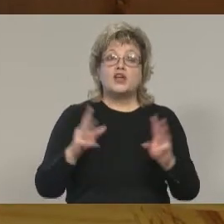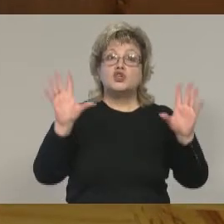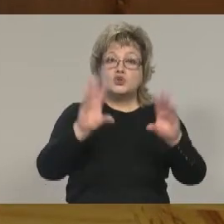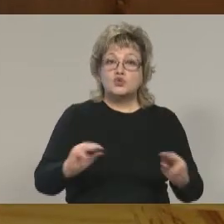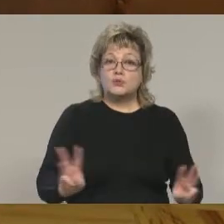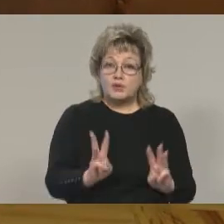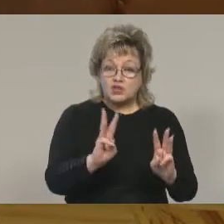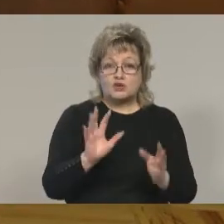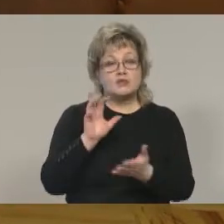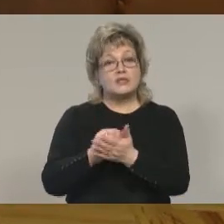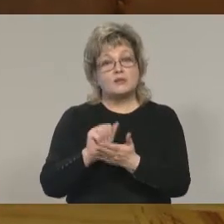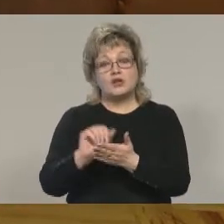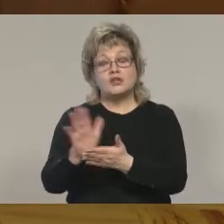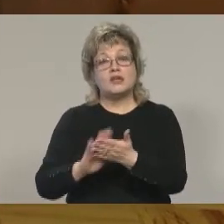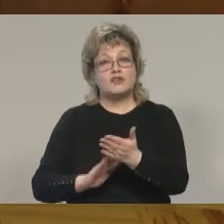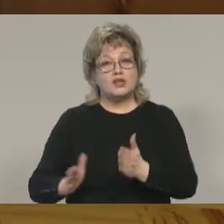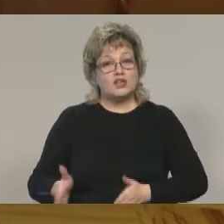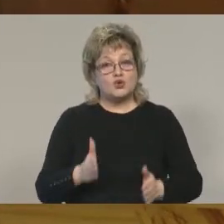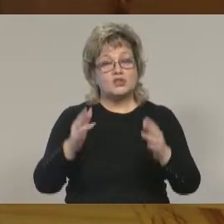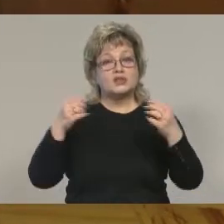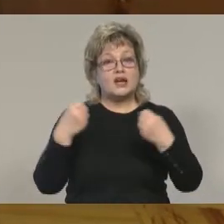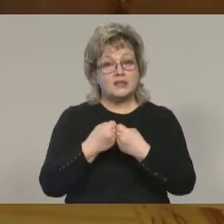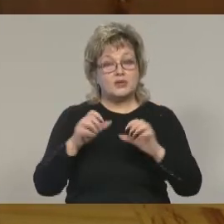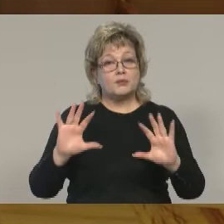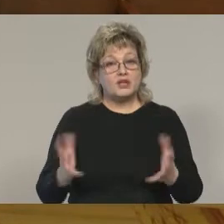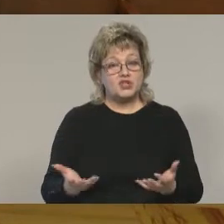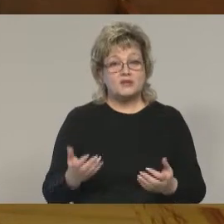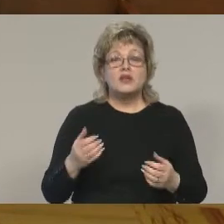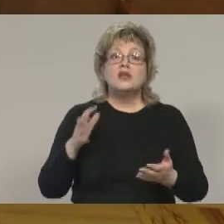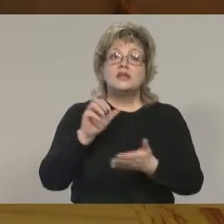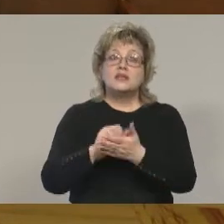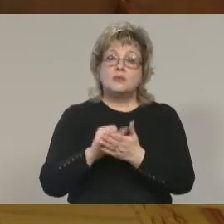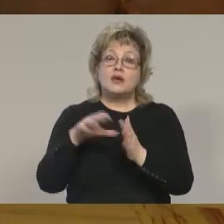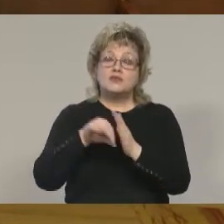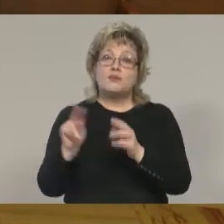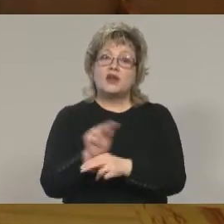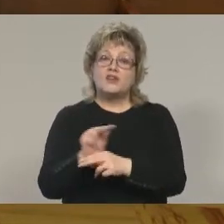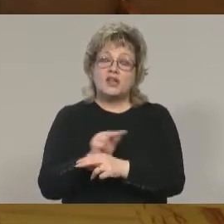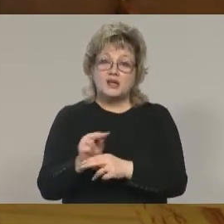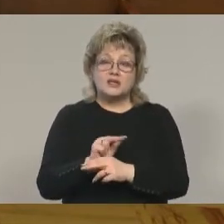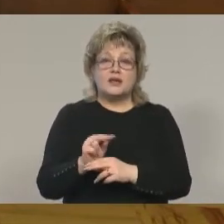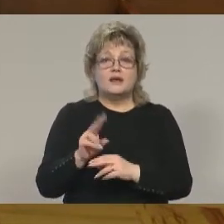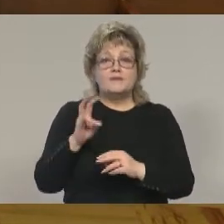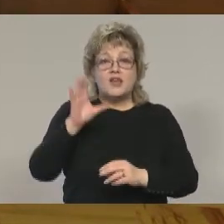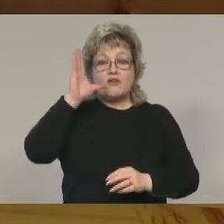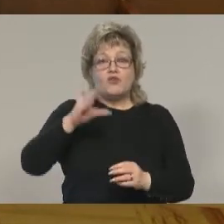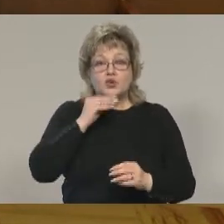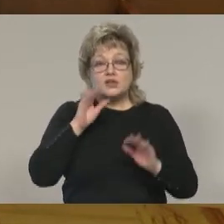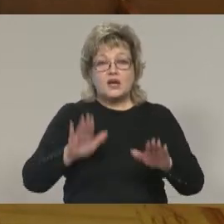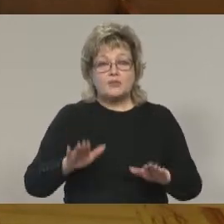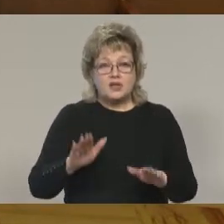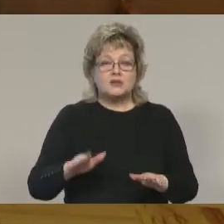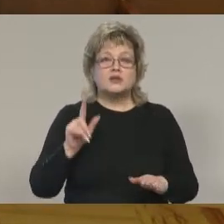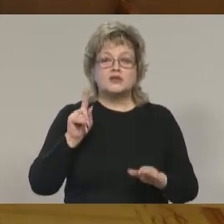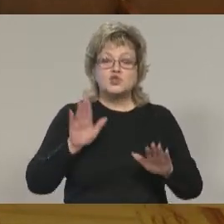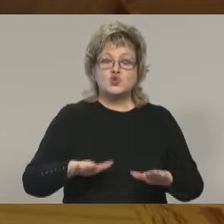пожары, занимаются ликвидацией дорожно-транспортных происшествий, занимаются в том числе и профилактикой на водных объектах. То